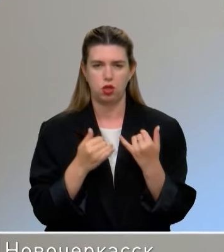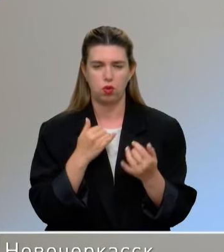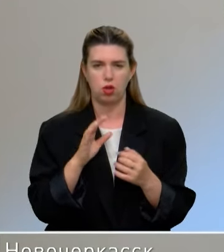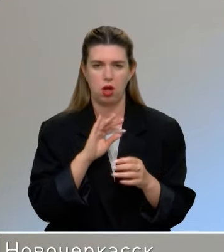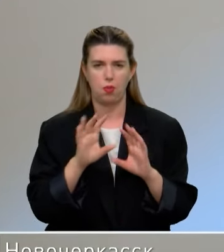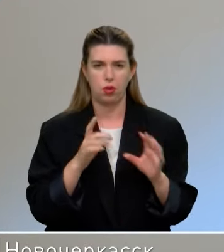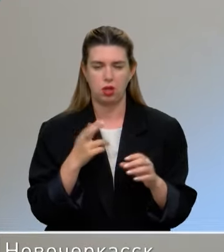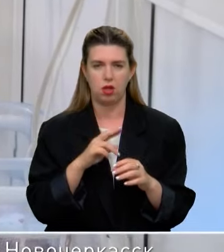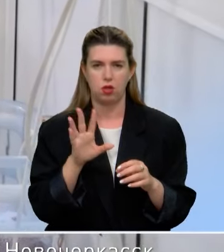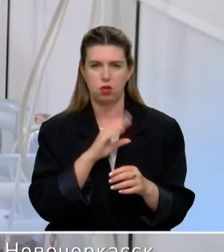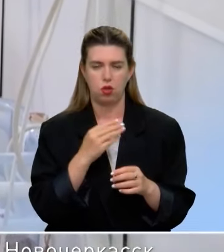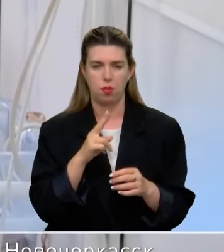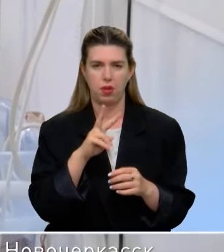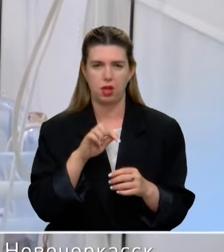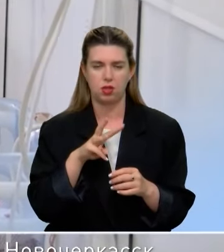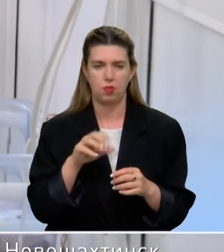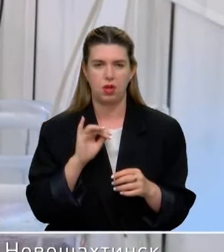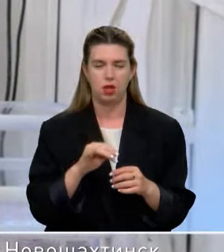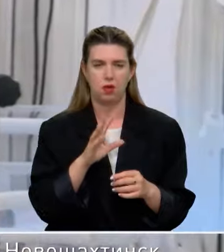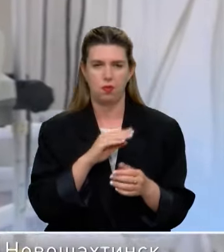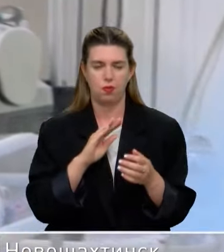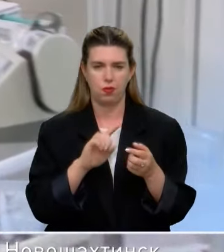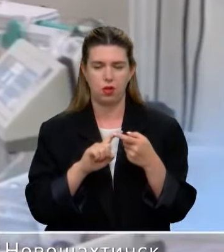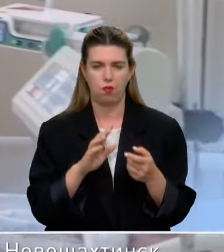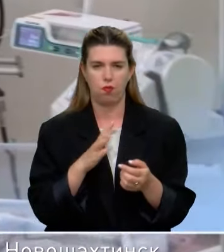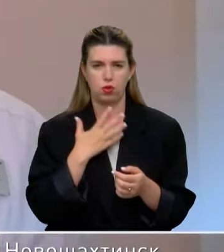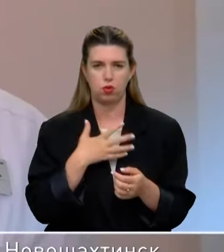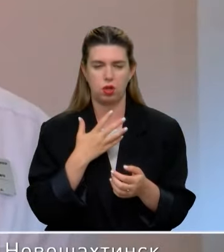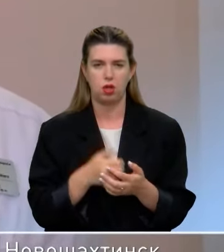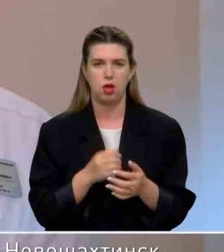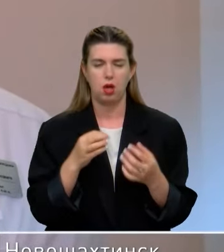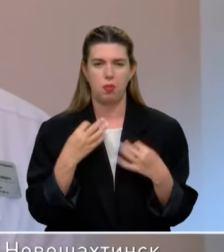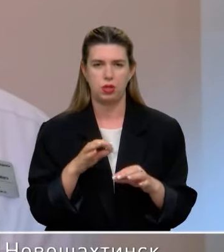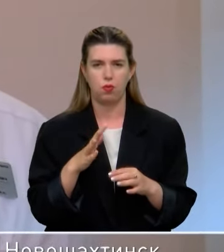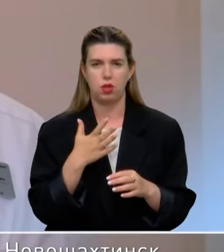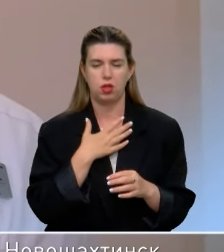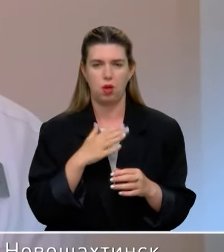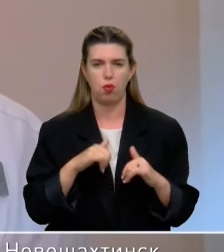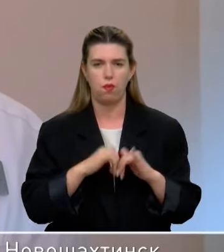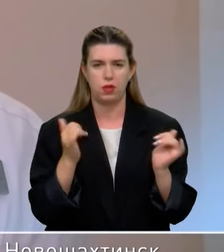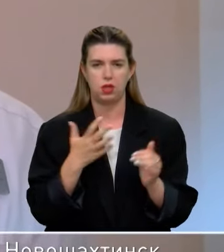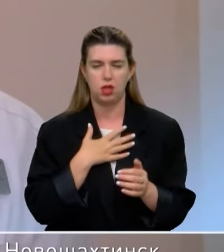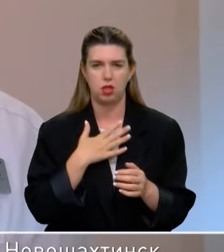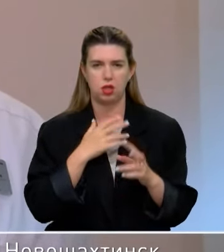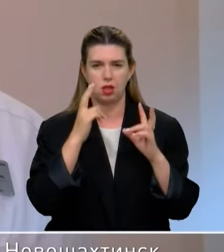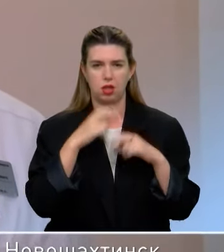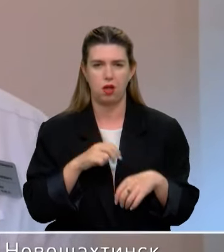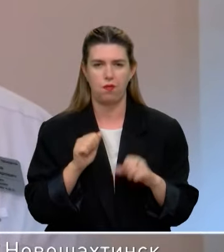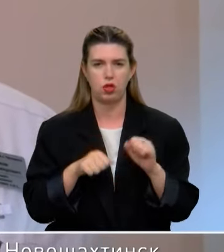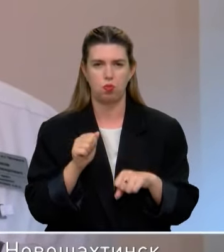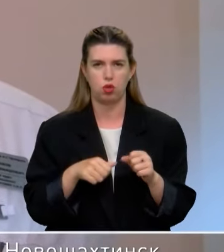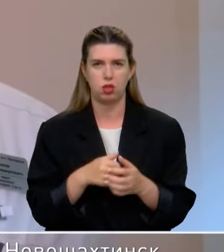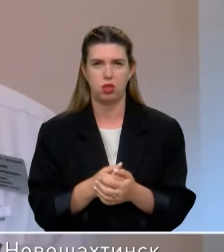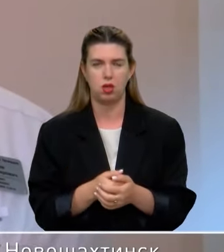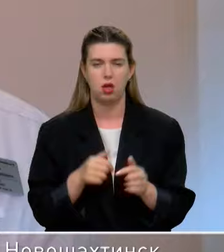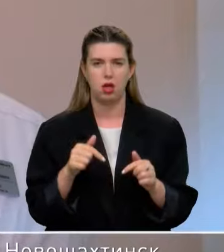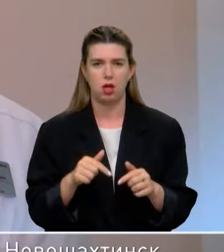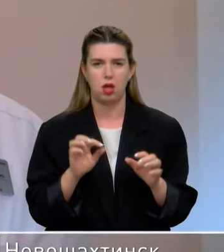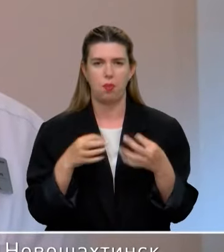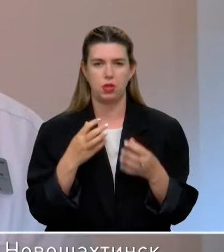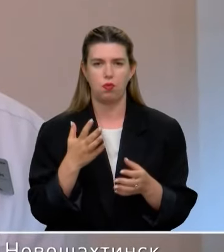приборы для размораживания плазмы а также обеззараживатель воздуха это позволит нам расширить наши диагностические возможности это